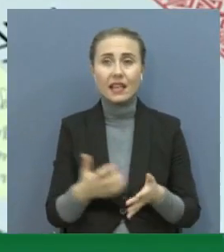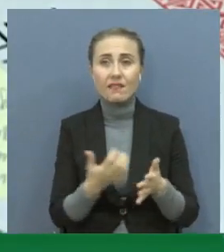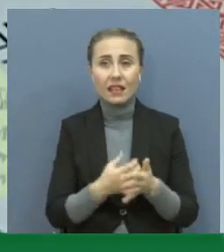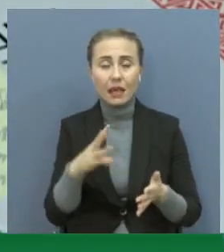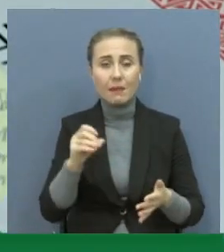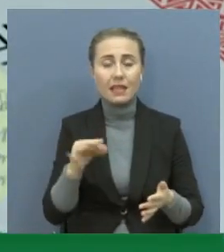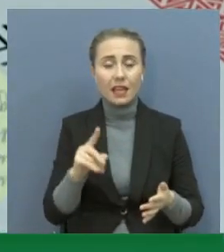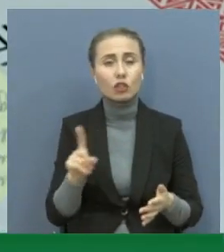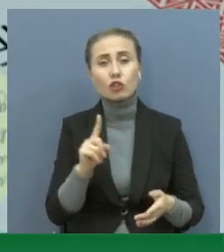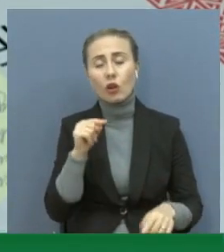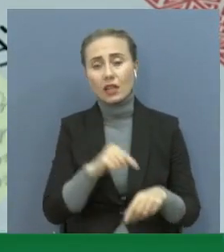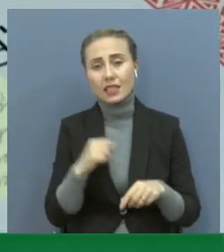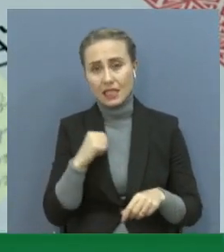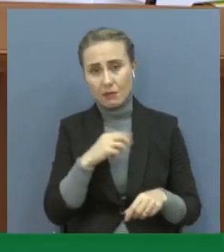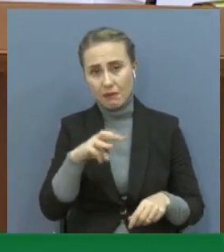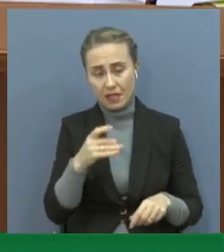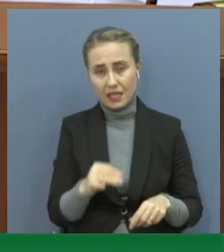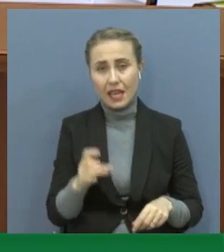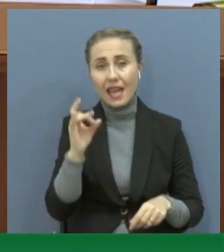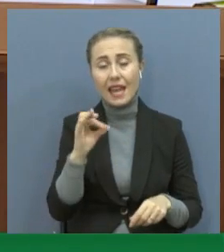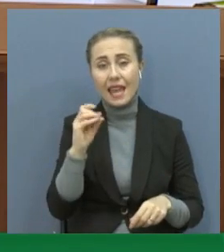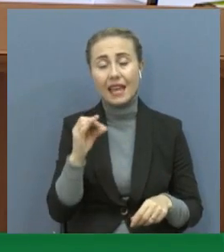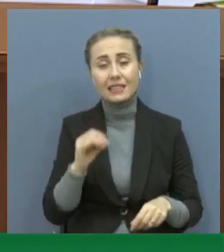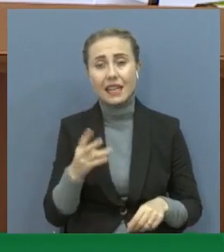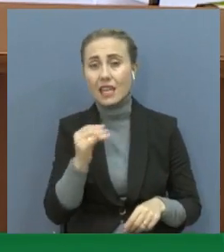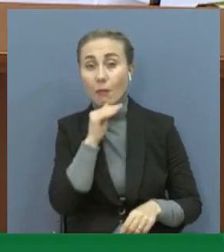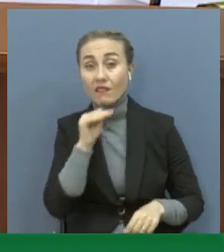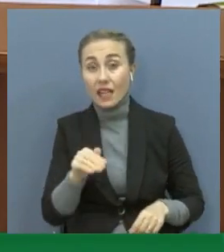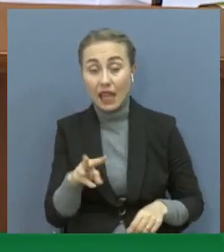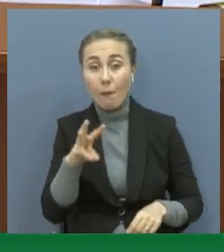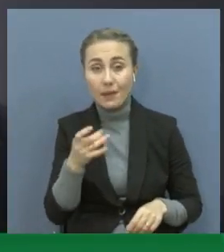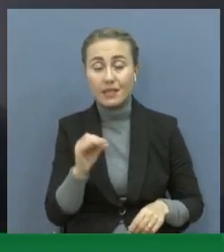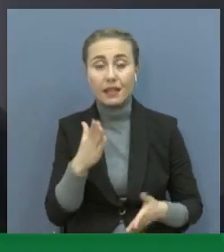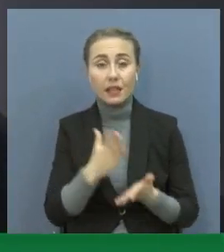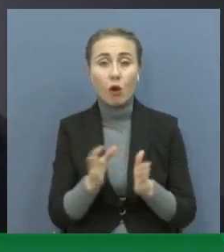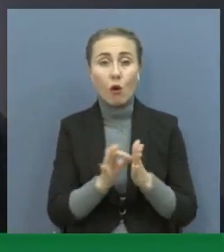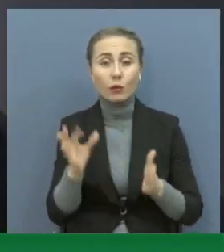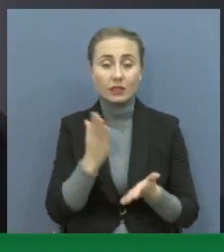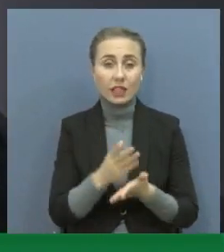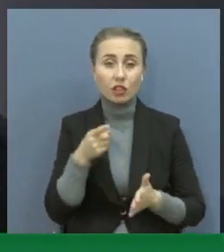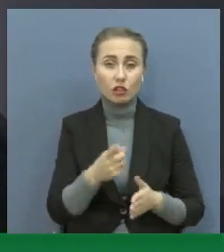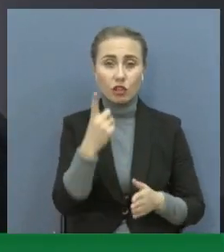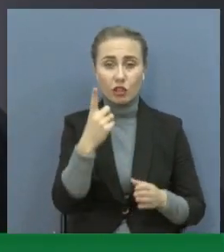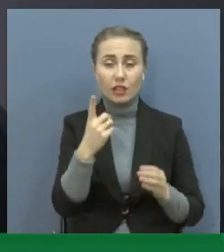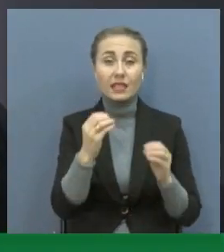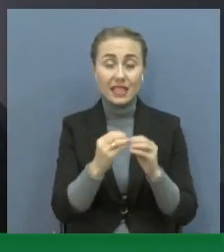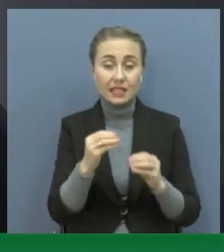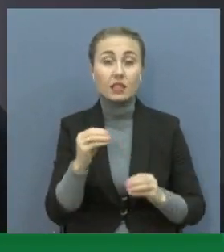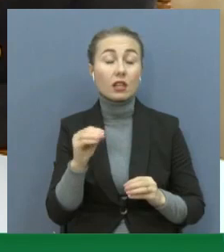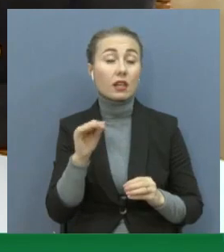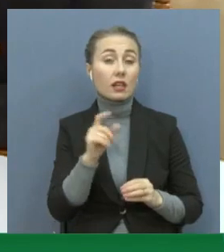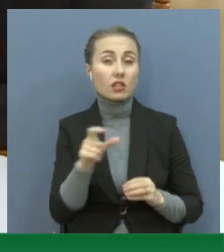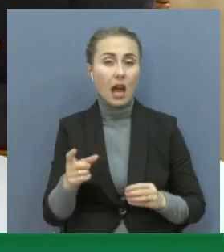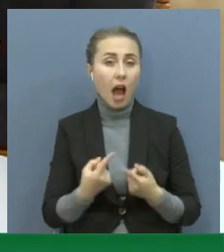Что касается самих медиаторов, то в реестре непрофессиональных медиаторов по области состоят 1010 человек. К слову, они работают